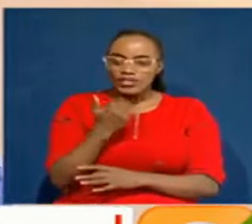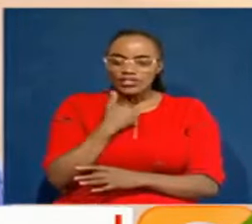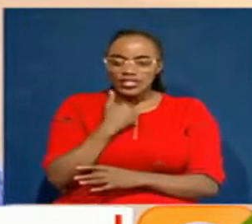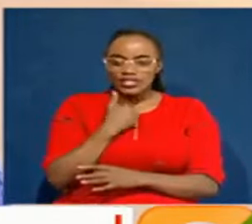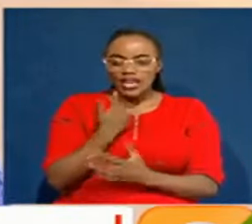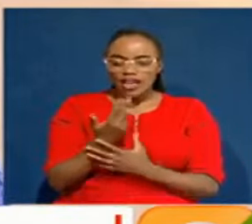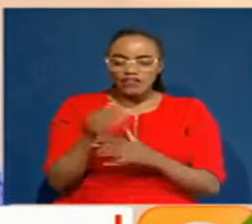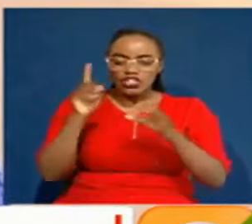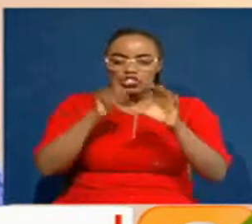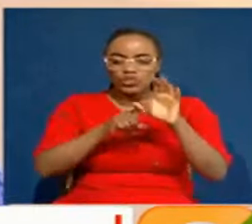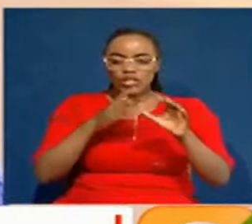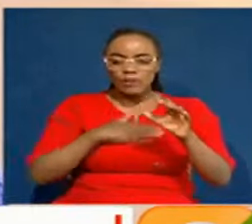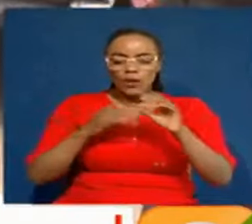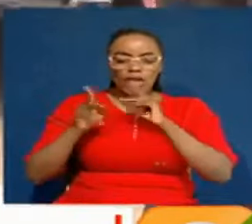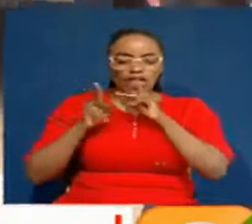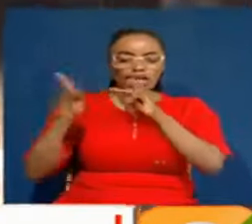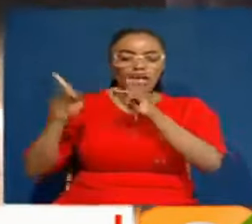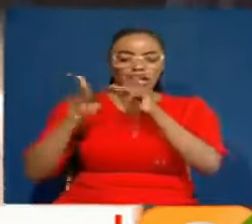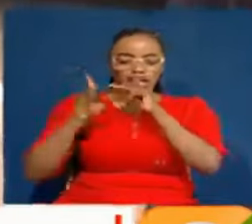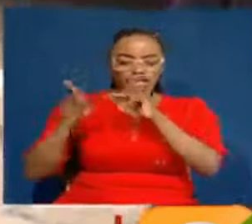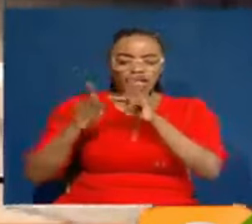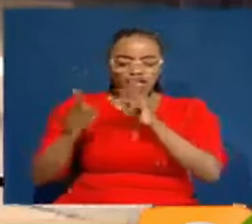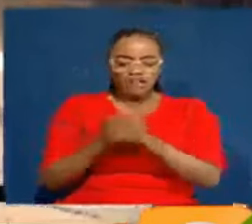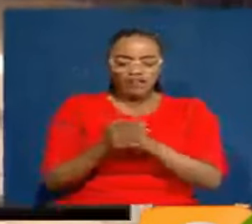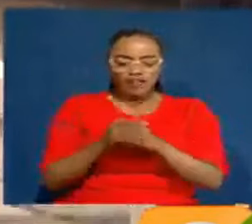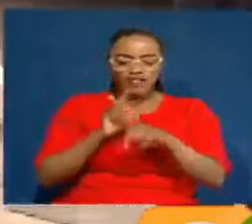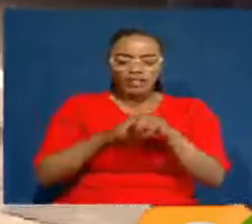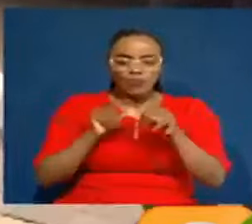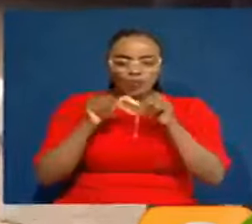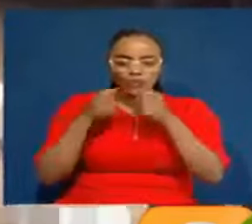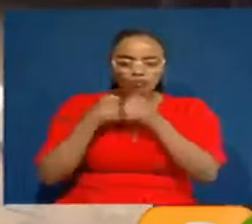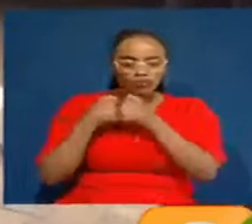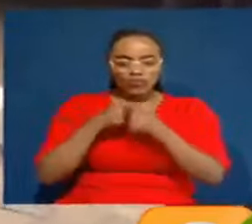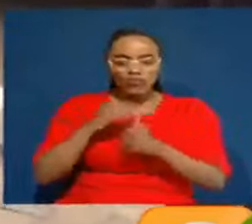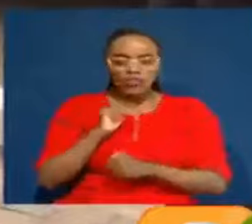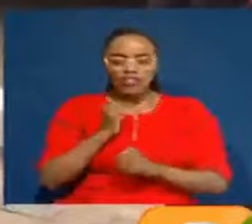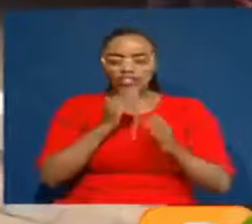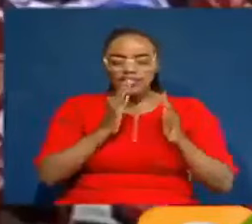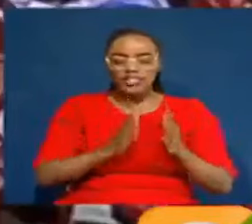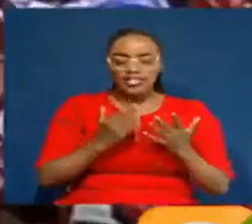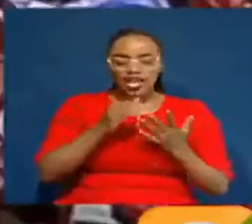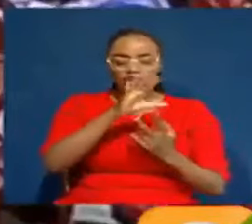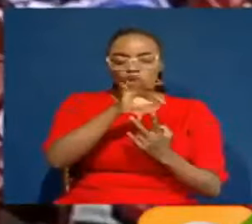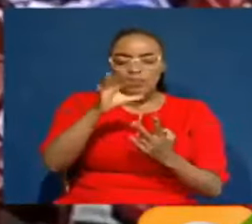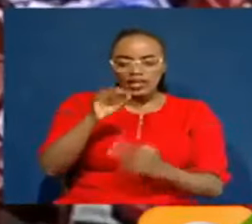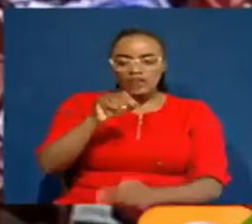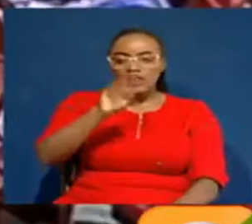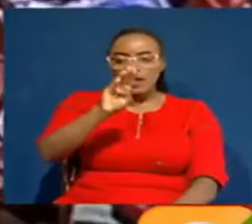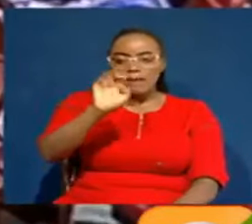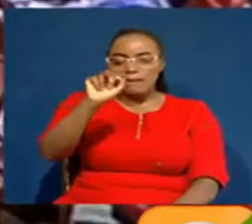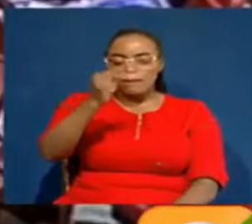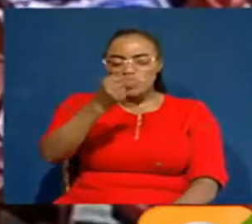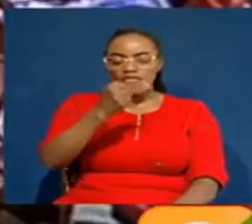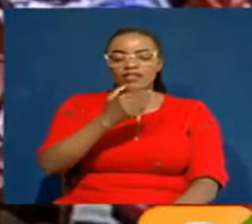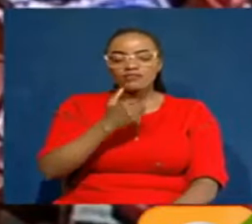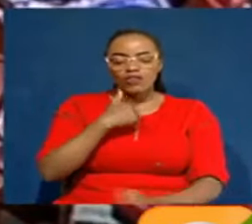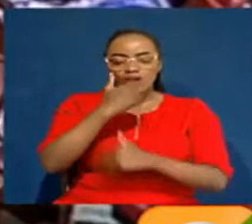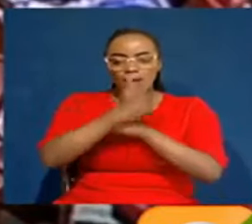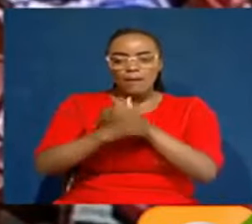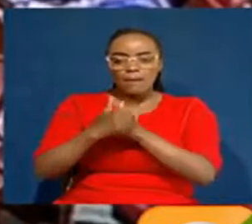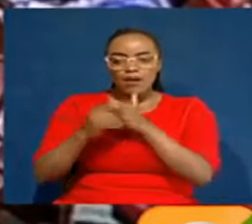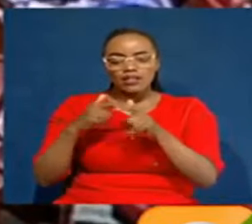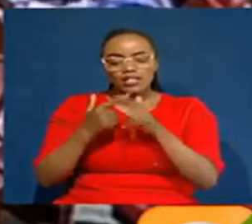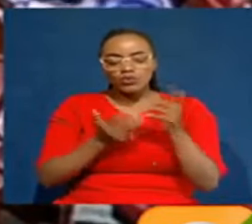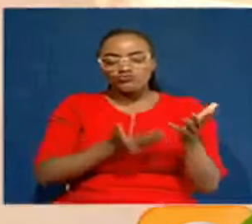wakanijiunga na mimi pia tukapiga nduru. Katika patashika hiyo, seneta mteule Beth Siengo alijeruhiwa kikimbizo hospitalini